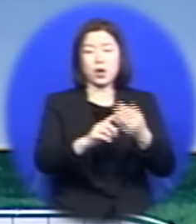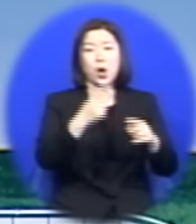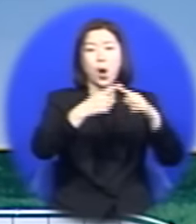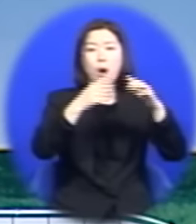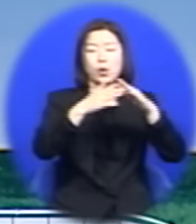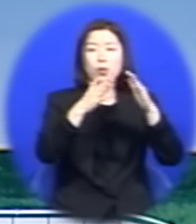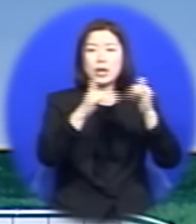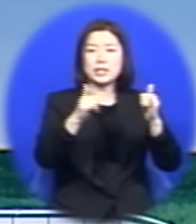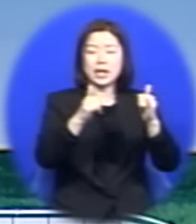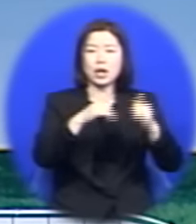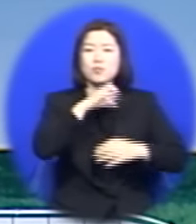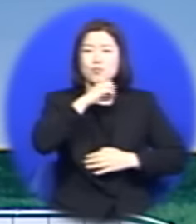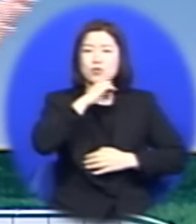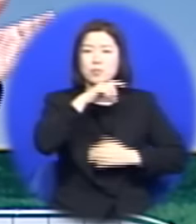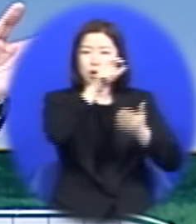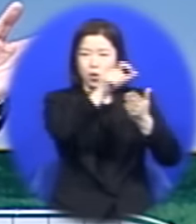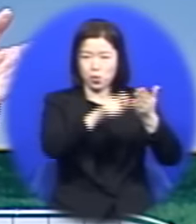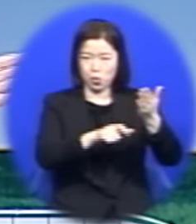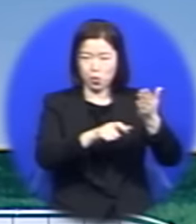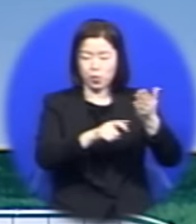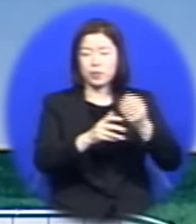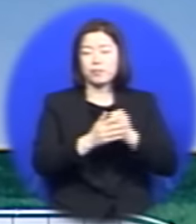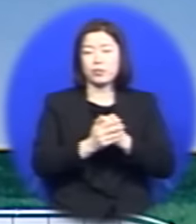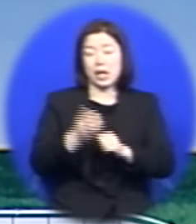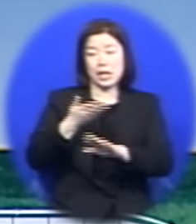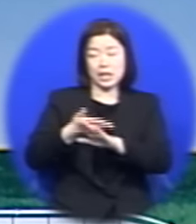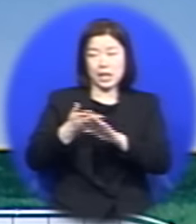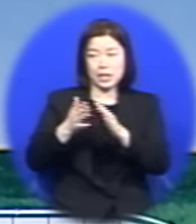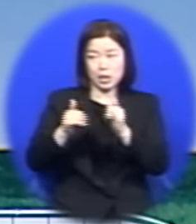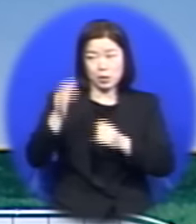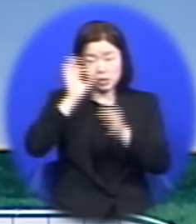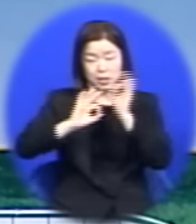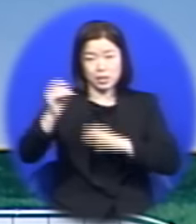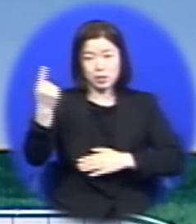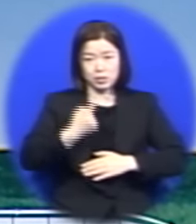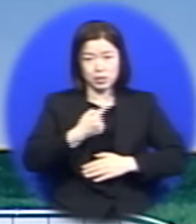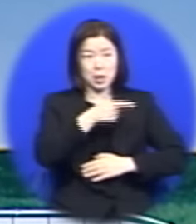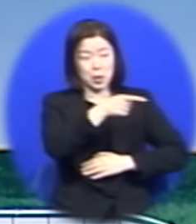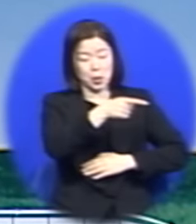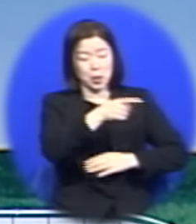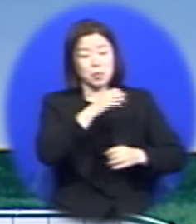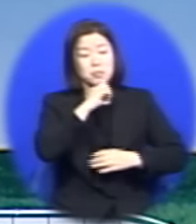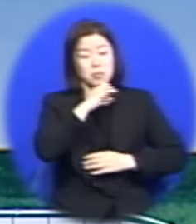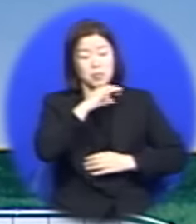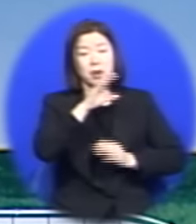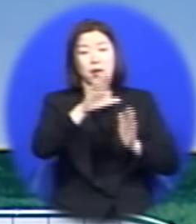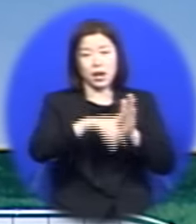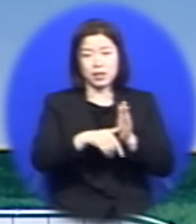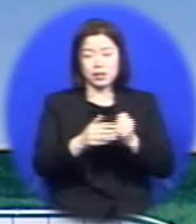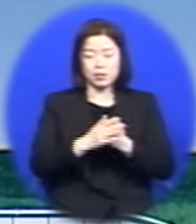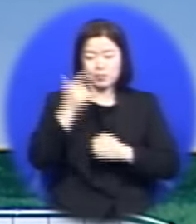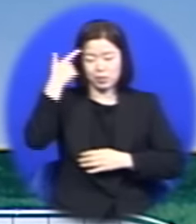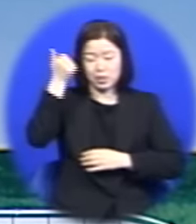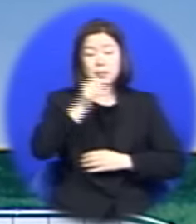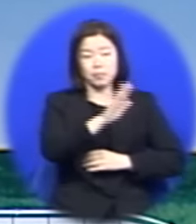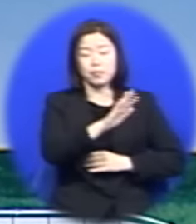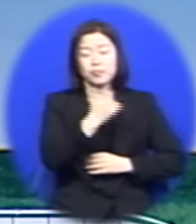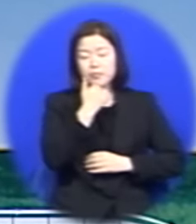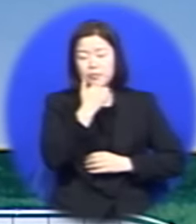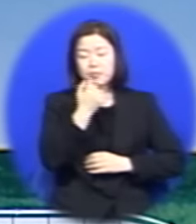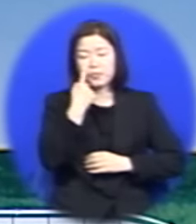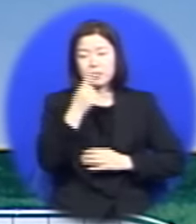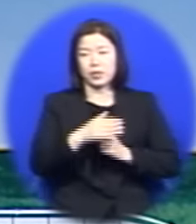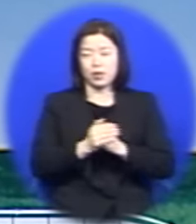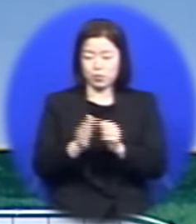이따금 찾아와서 다른 교인들을 불평하게 될 때 그 목사님께서 잠깐만 기다리세요.